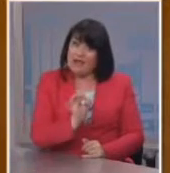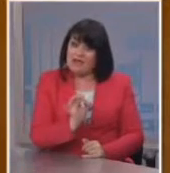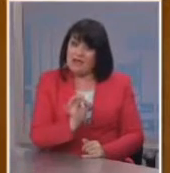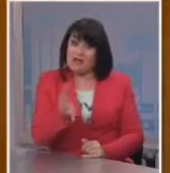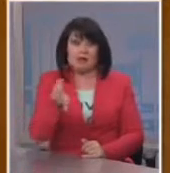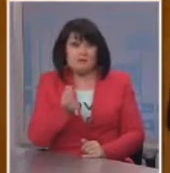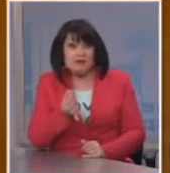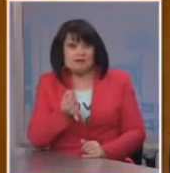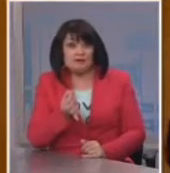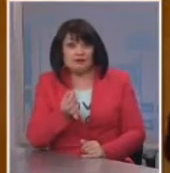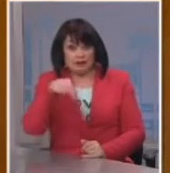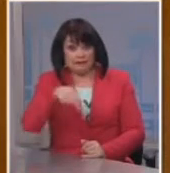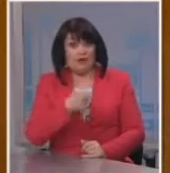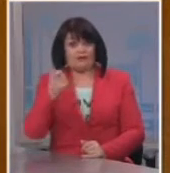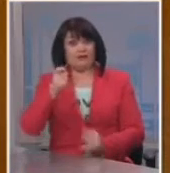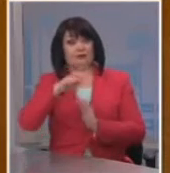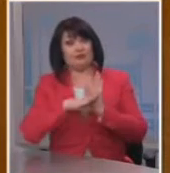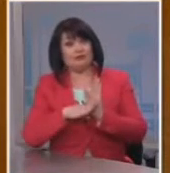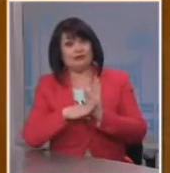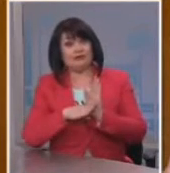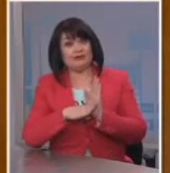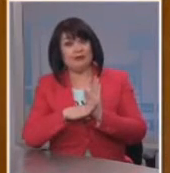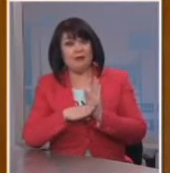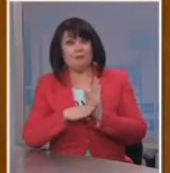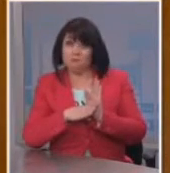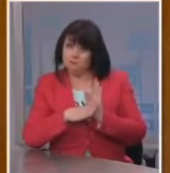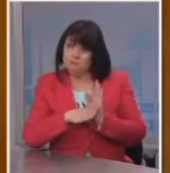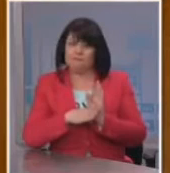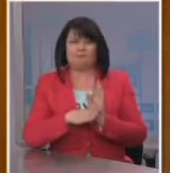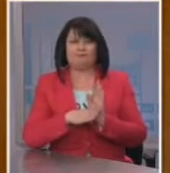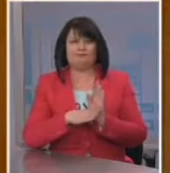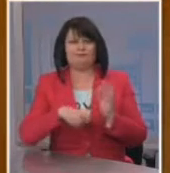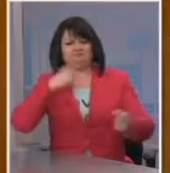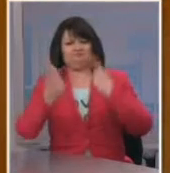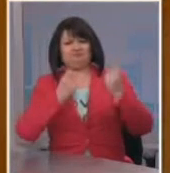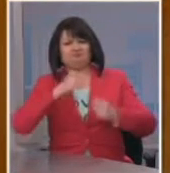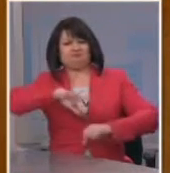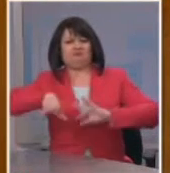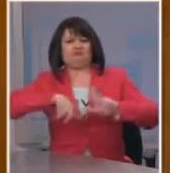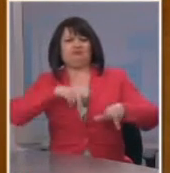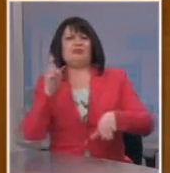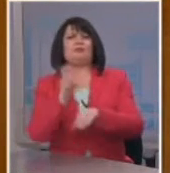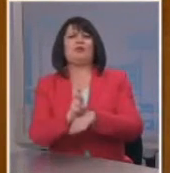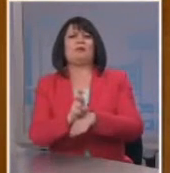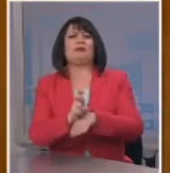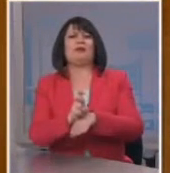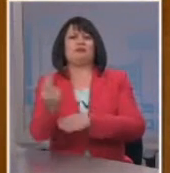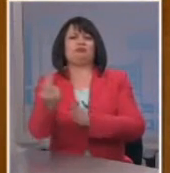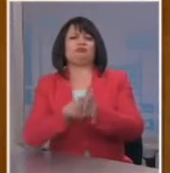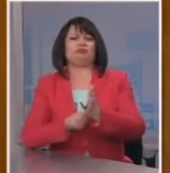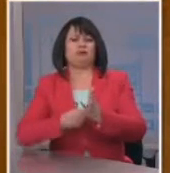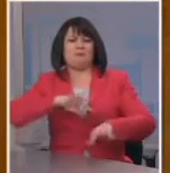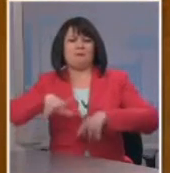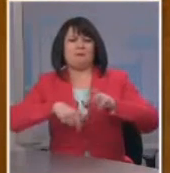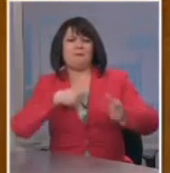πείτε ότι αυτό το ασφαλιστικό σύστημα που είχαν κατακλαπεί και τα κατασπαληθεί τα αποθεματικά του τόσες φορές στο